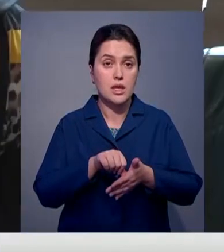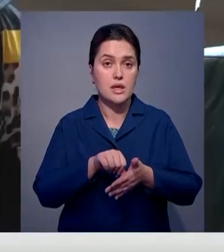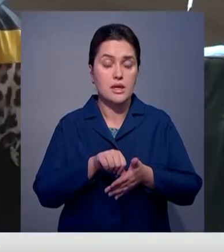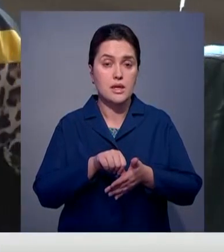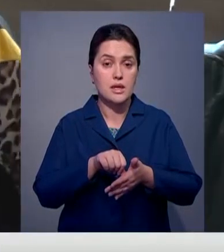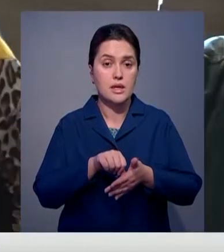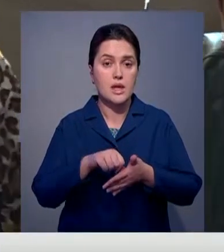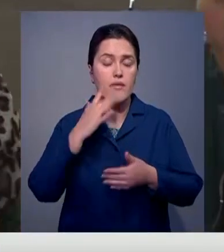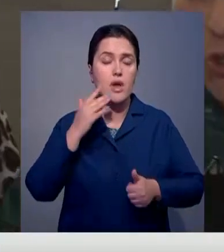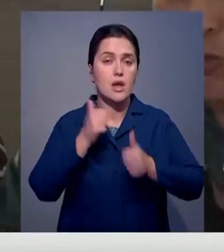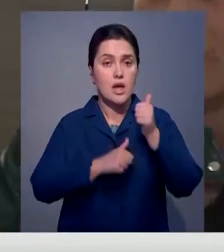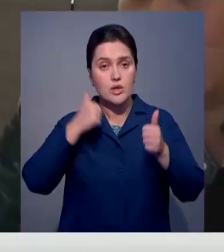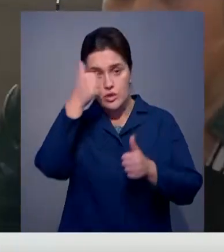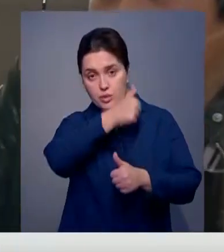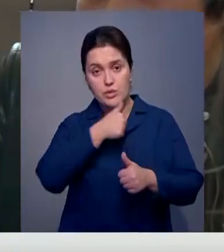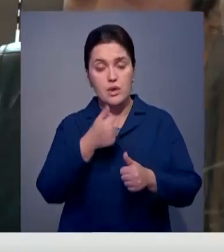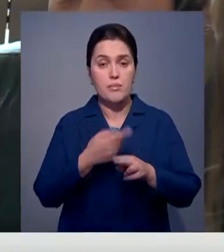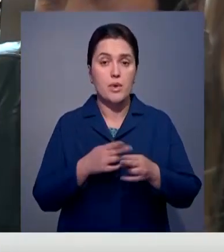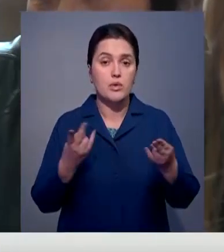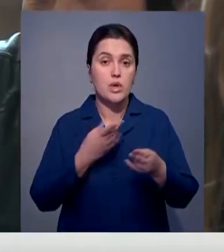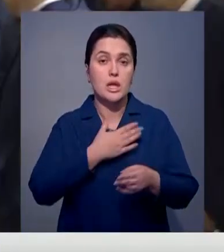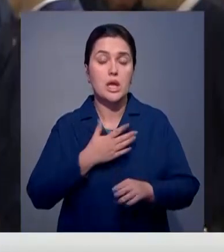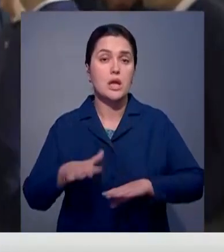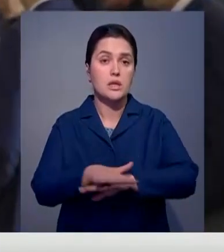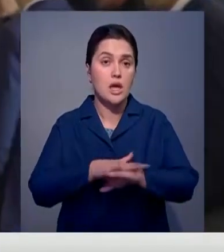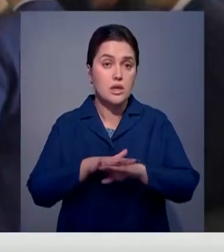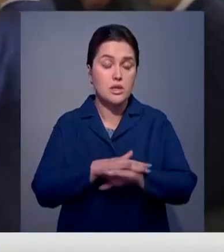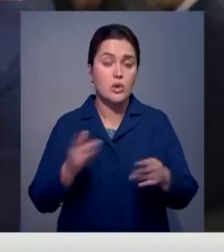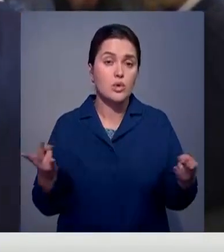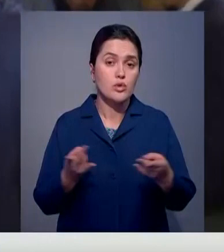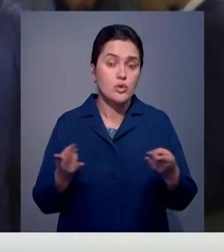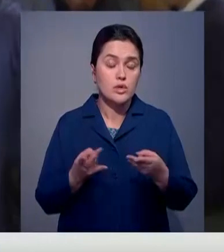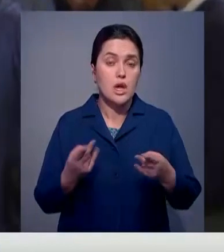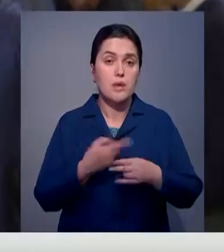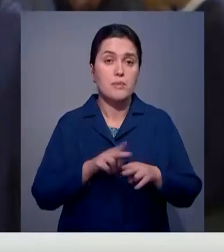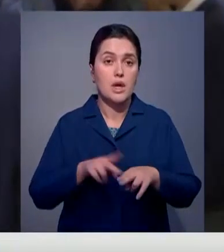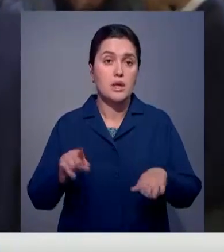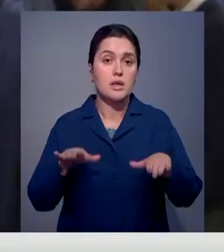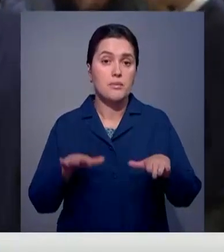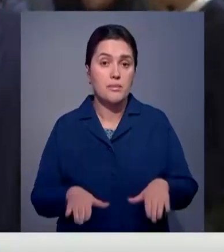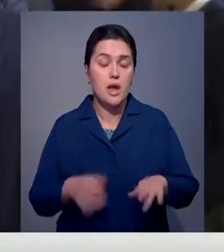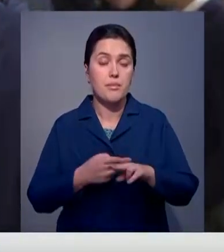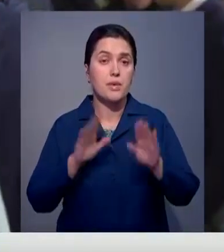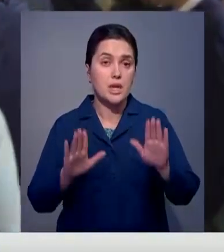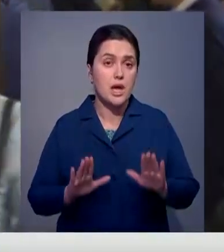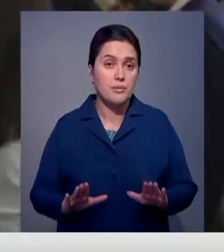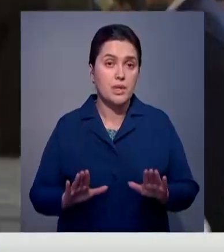она необходима, я думаю, для нашего населения и нашего города. Почему? Потому что здесь, находясь на этой нашей ярмарке вакансий,